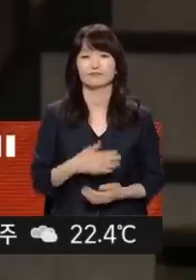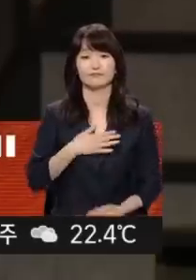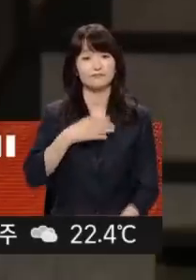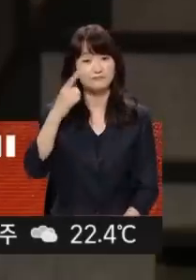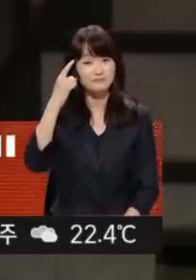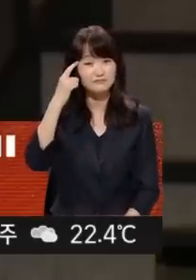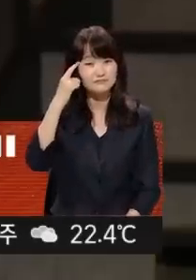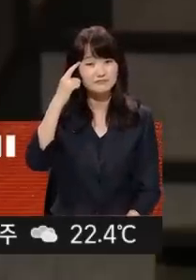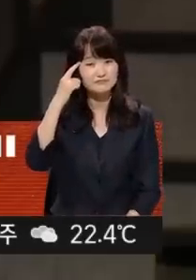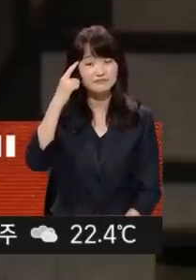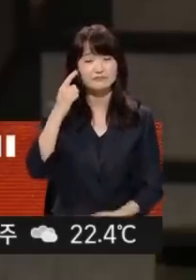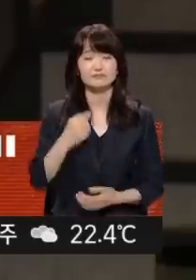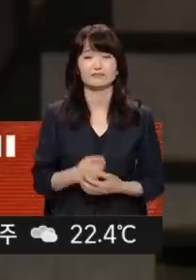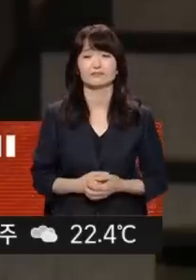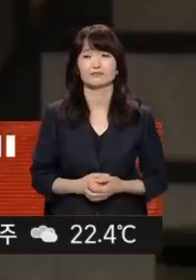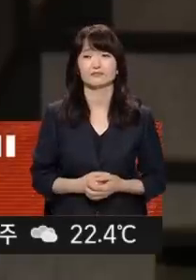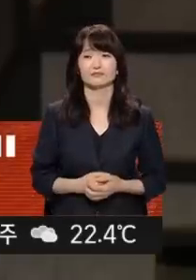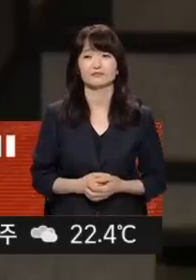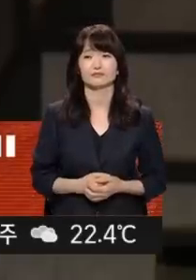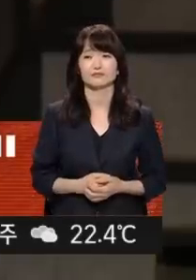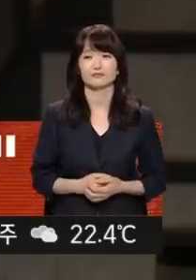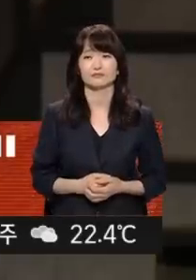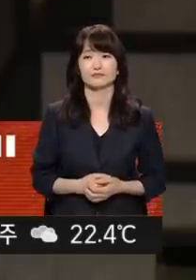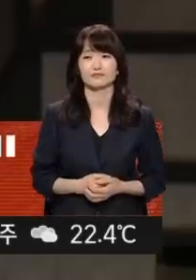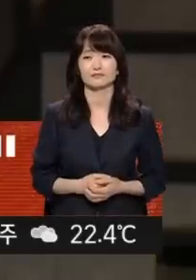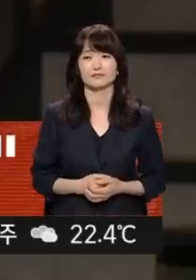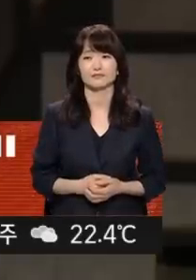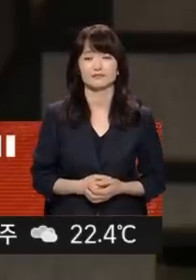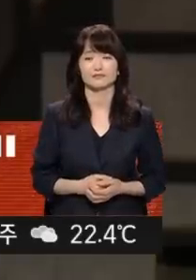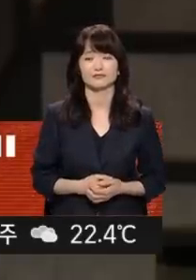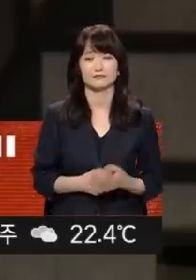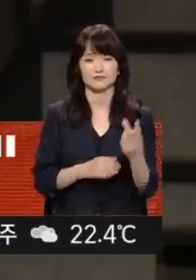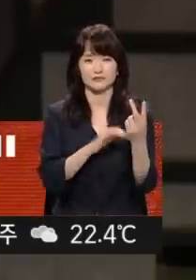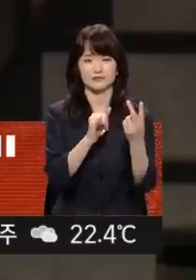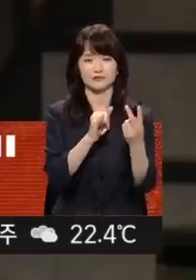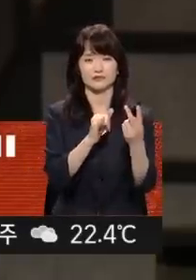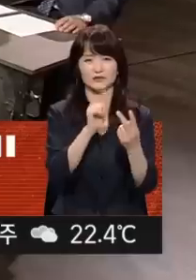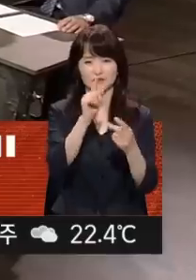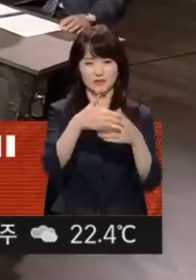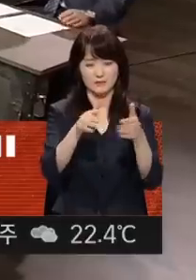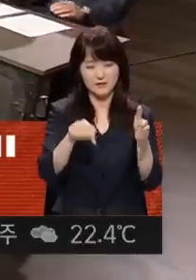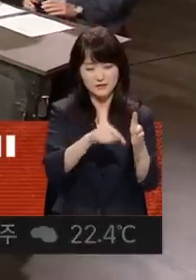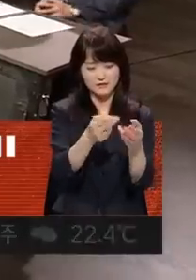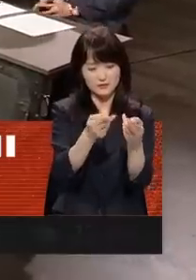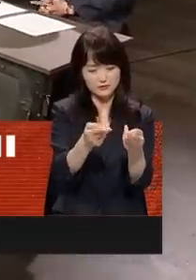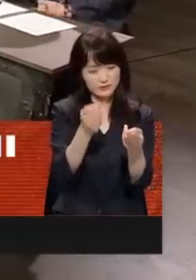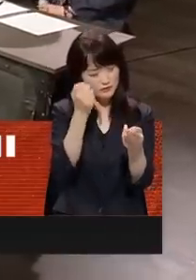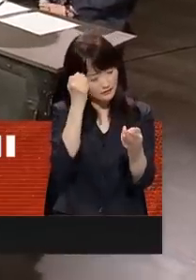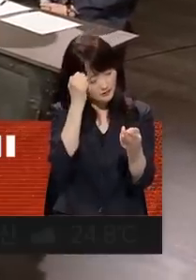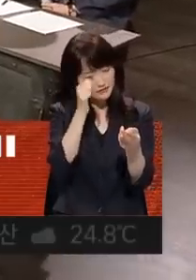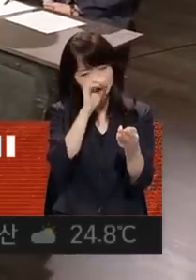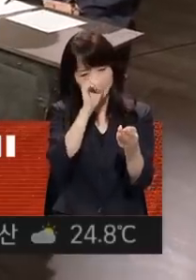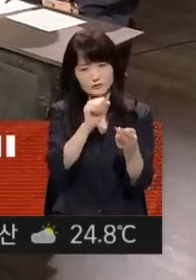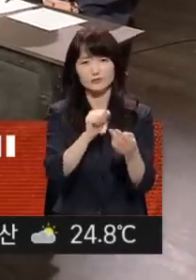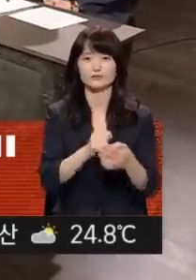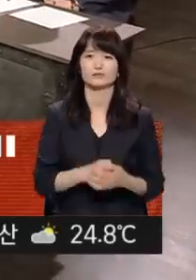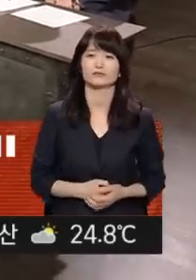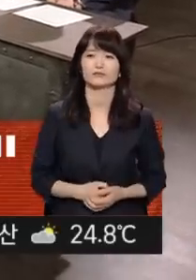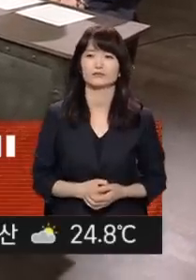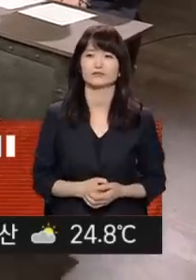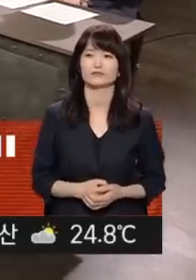같이 그 방을 쓰는 것이 필요하다 이렇게 봅니다 예 우리 이기자 생각도 궁금합니다